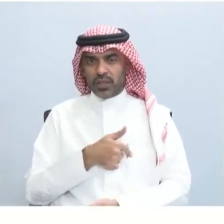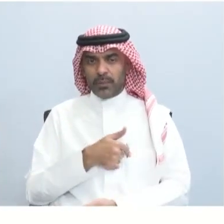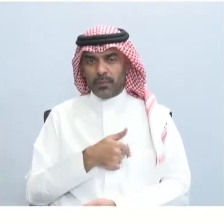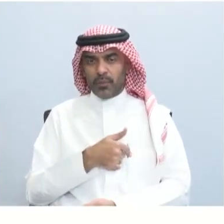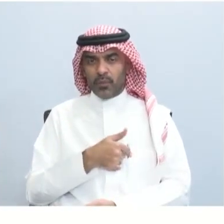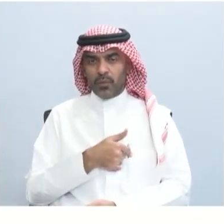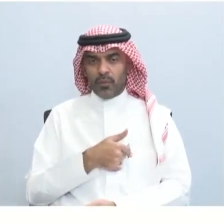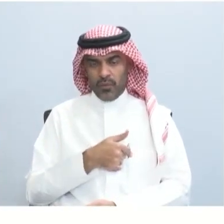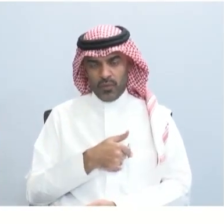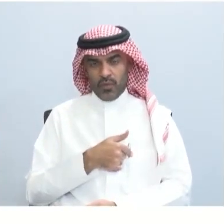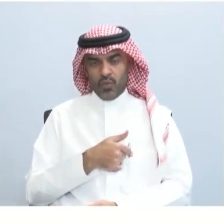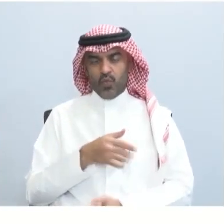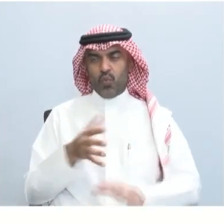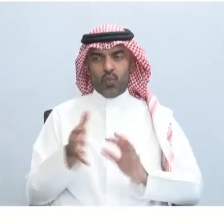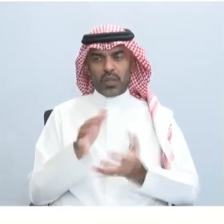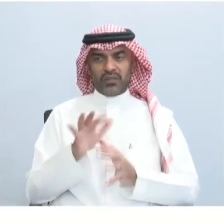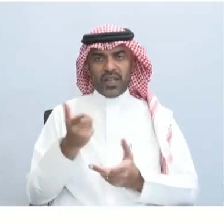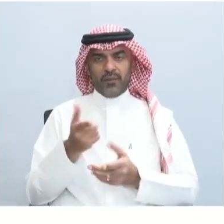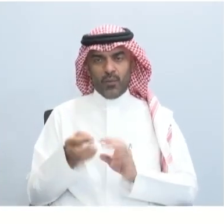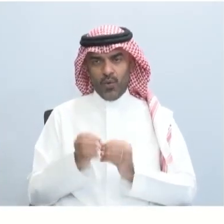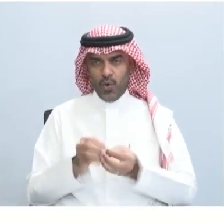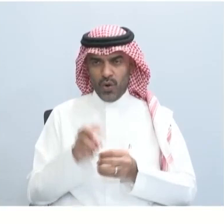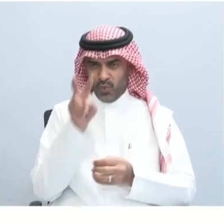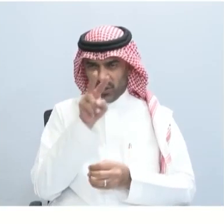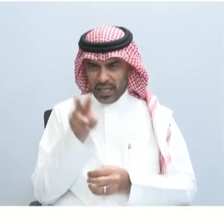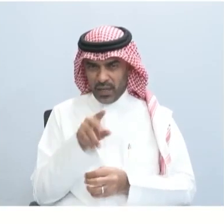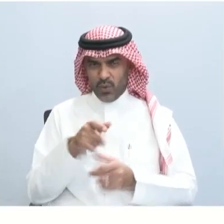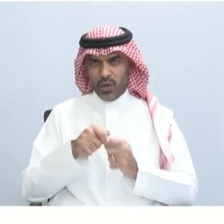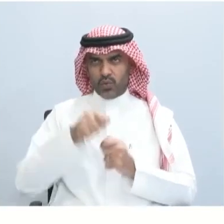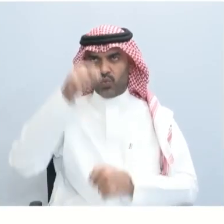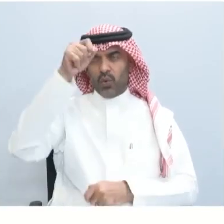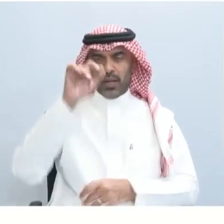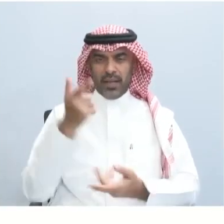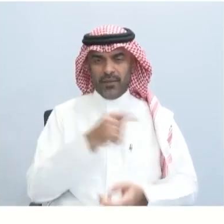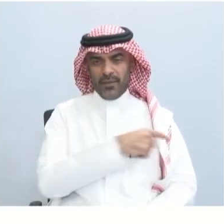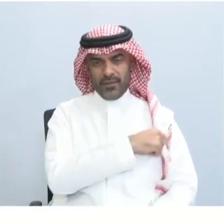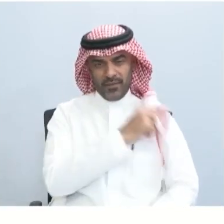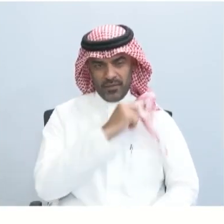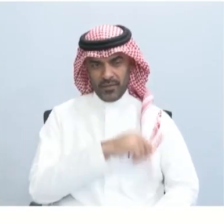طرق الوصف لهذه الماده لنبدا اولا بالدفتر